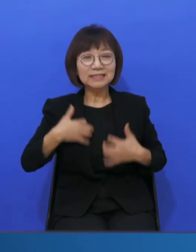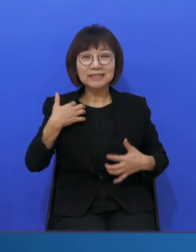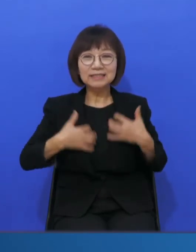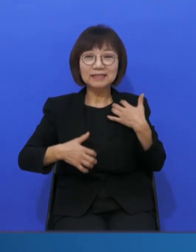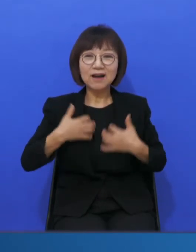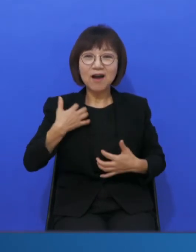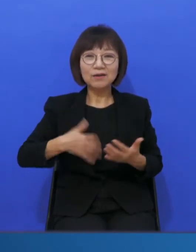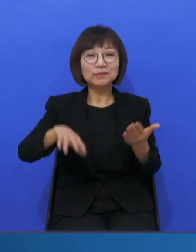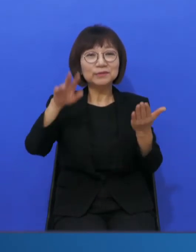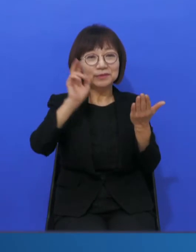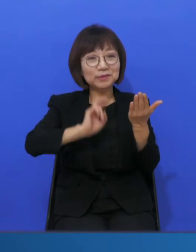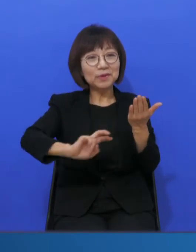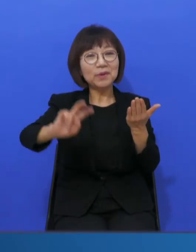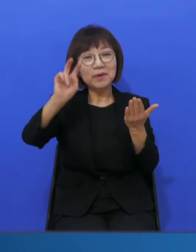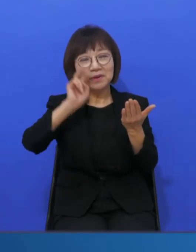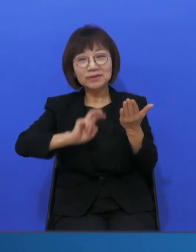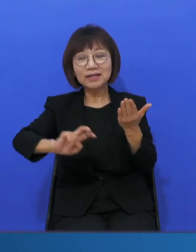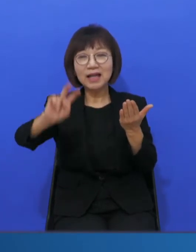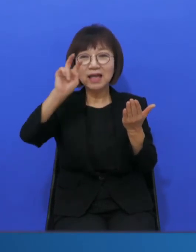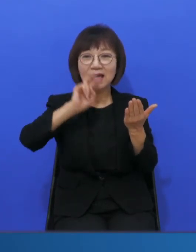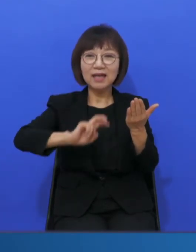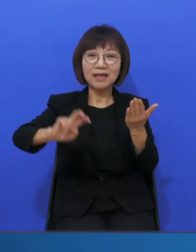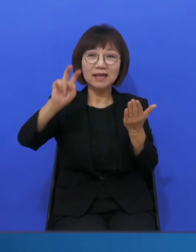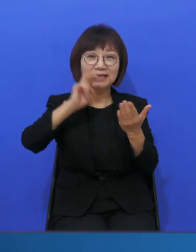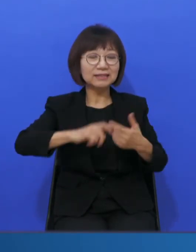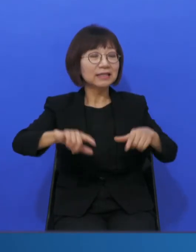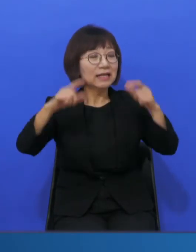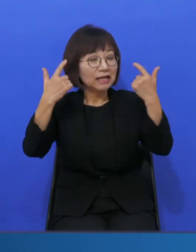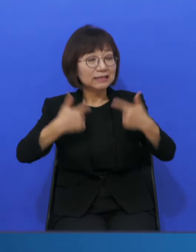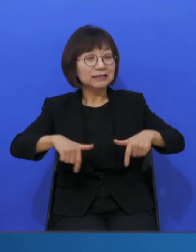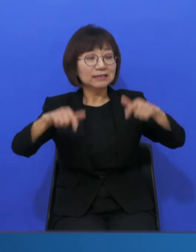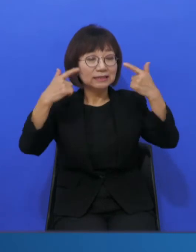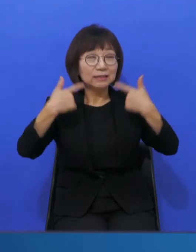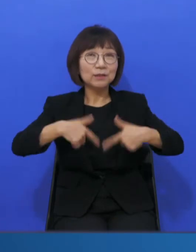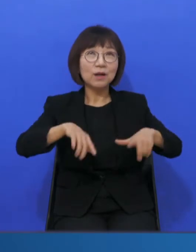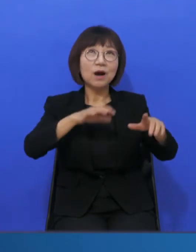참 즐거운 노래